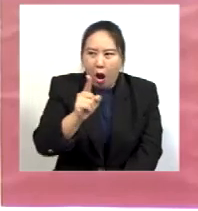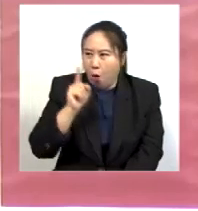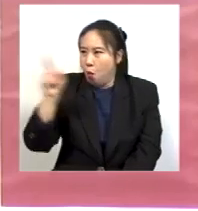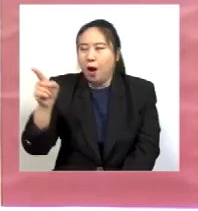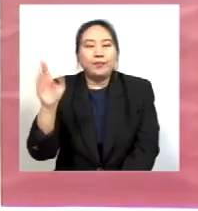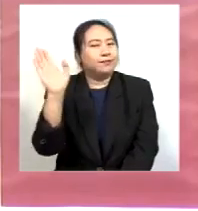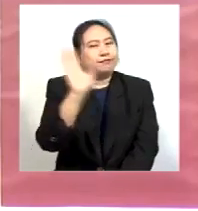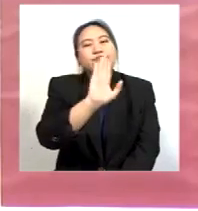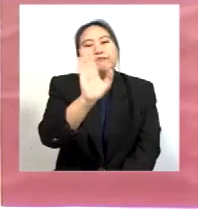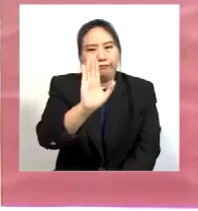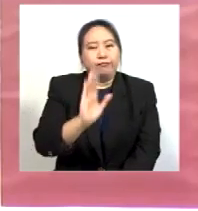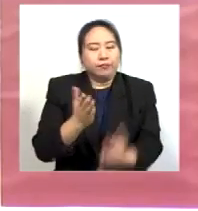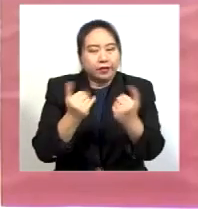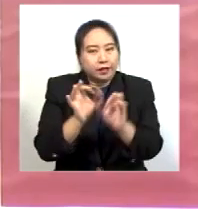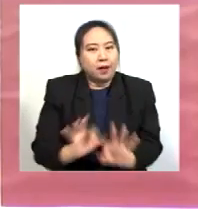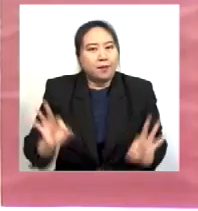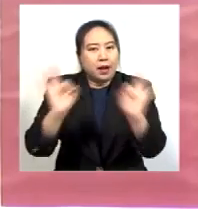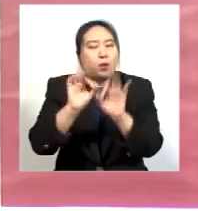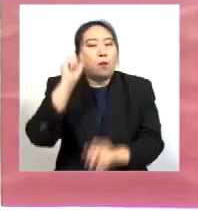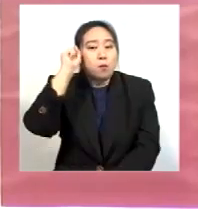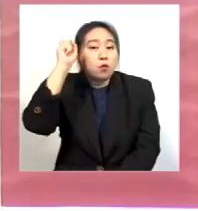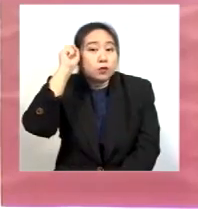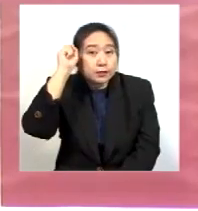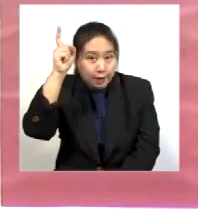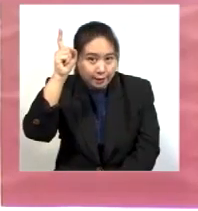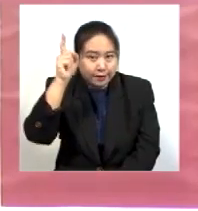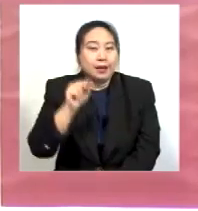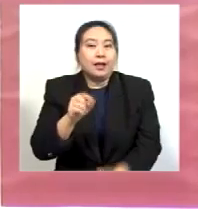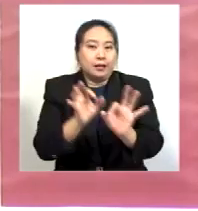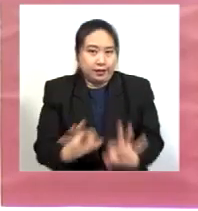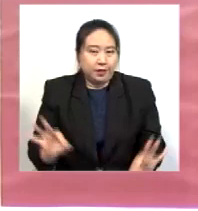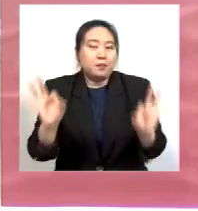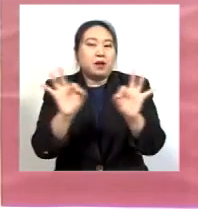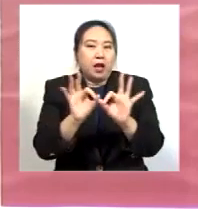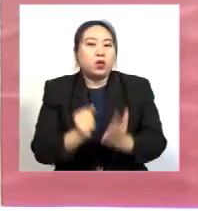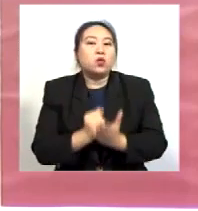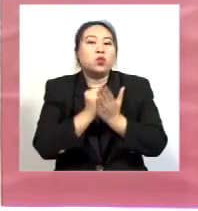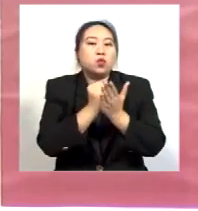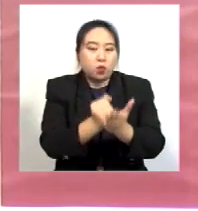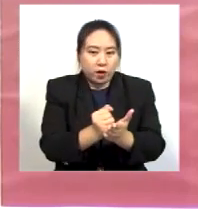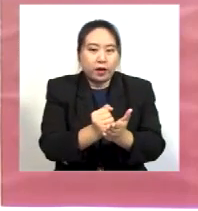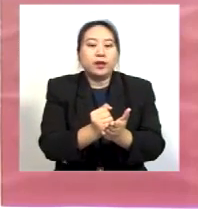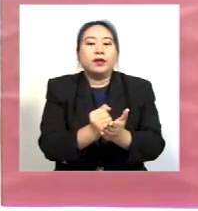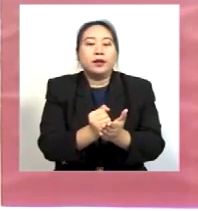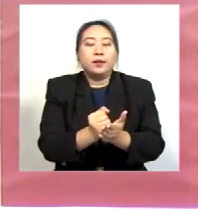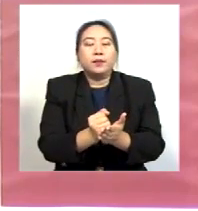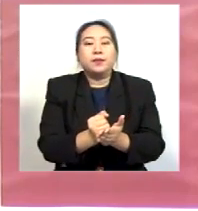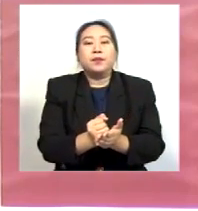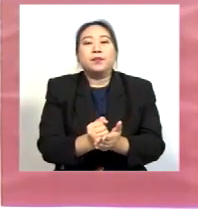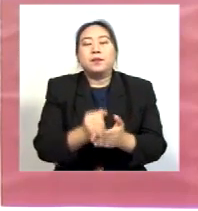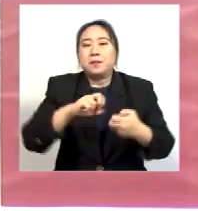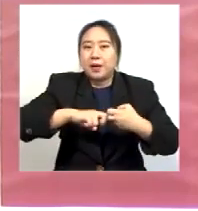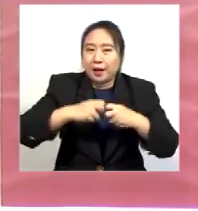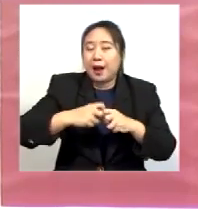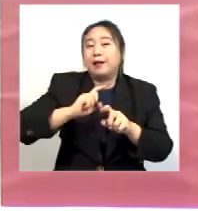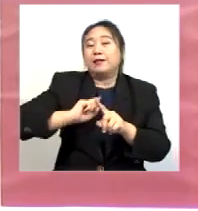ขึ้นความเข้าอกเข้าใจความไว้เนื้อเชื่อใจซึ่งกันและกันต่างหากนะครับที่จะทำให้เราเนี่ยผ่านความยากลำบ